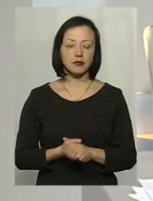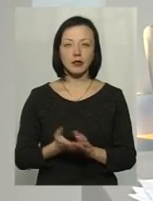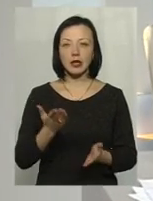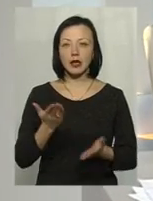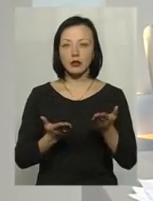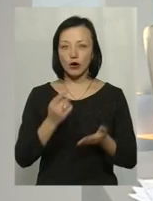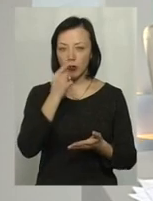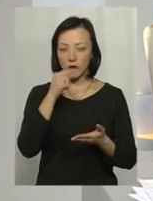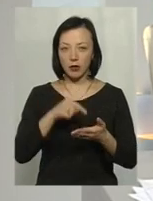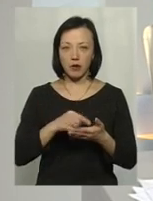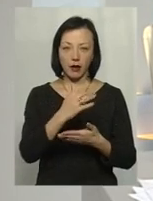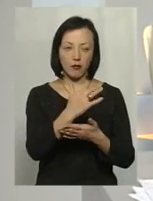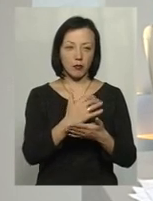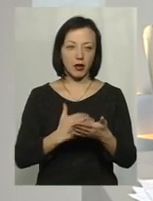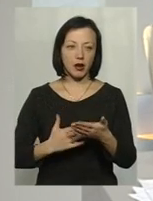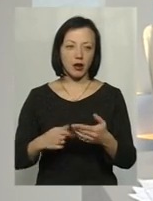в перелік